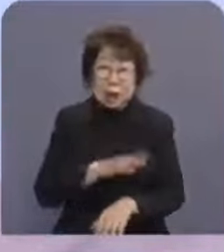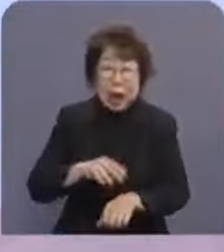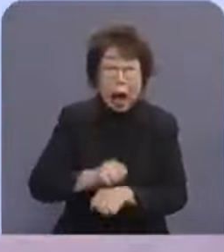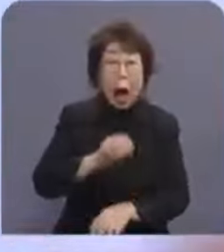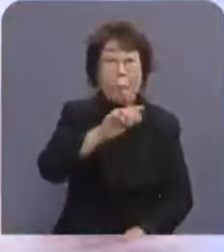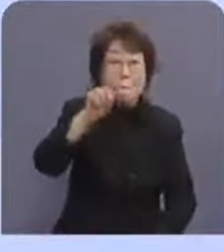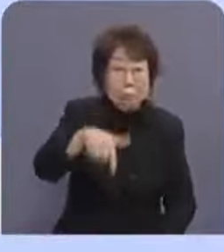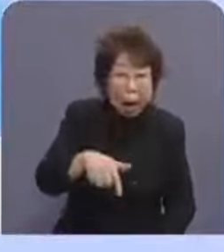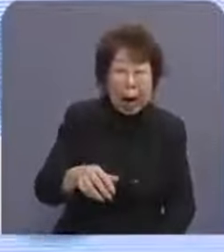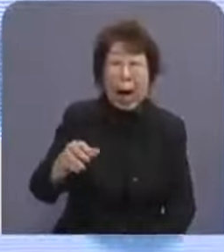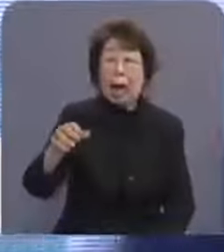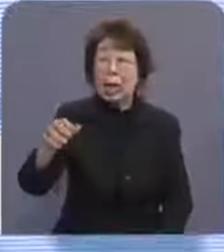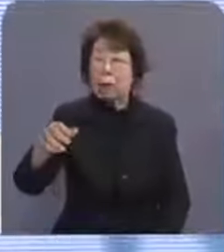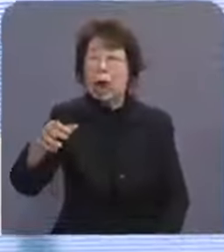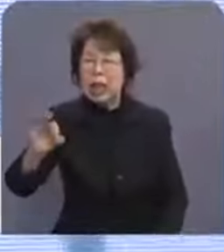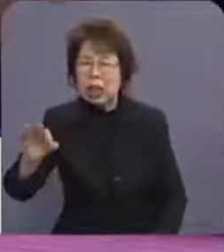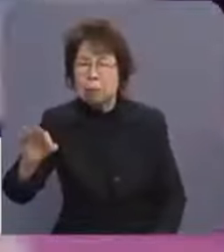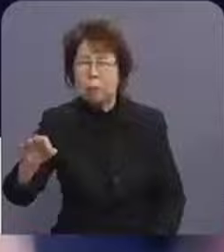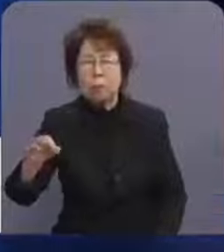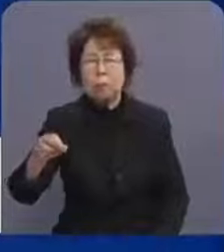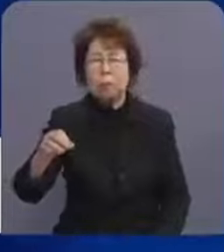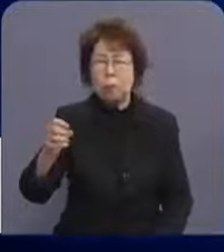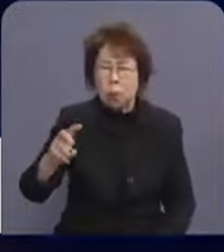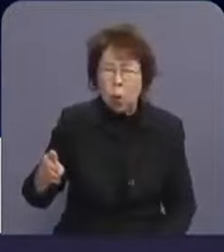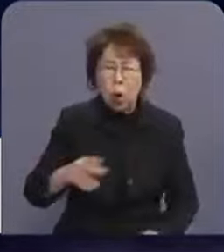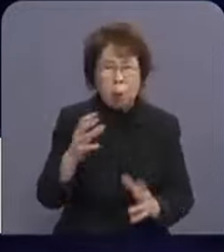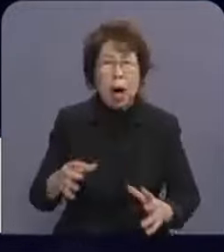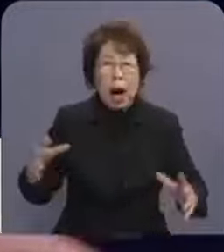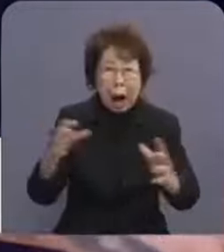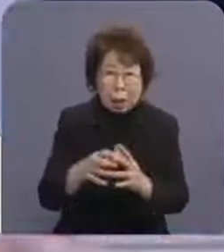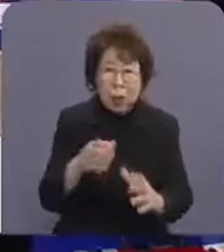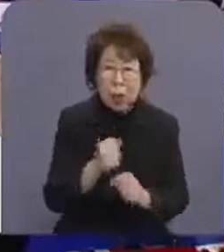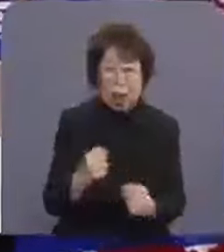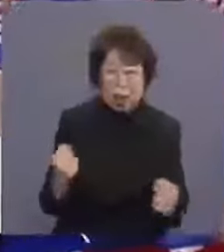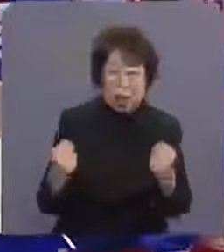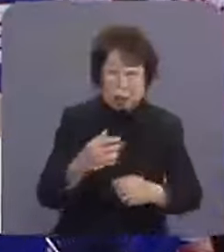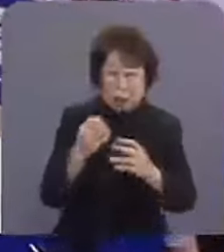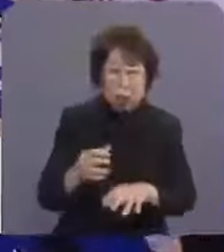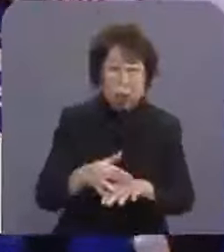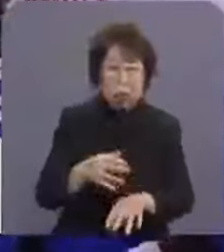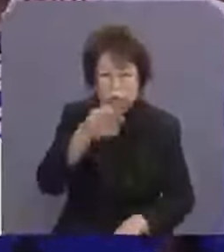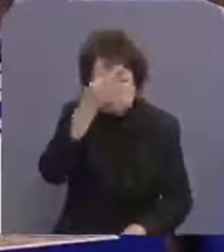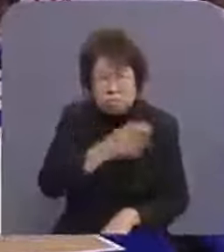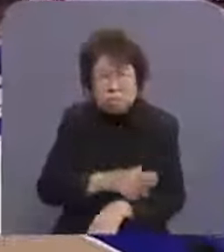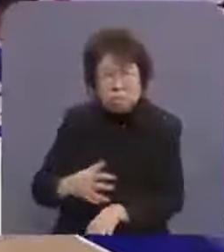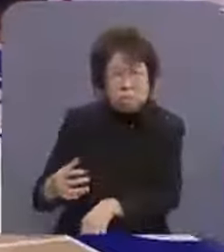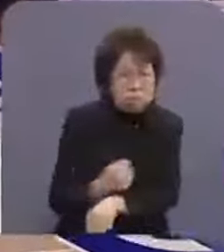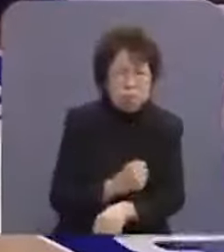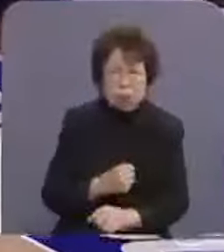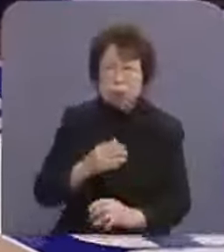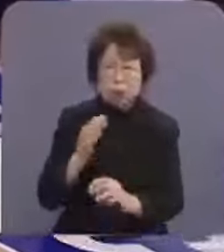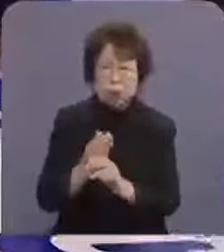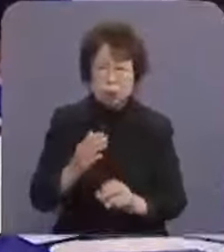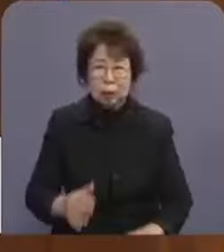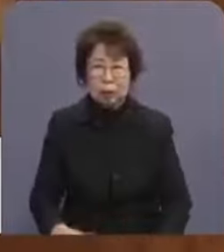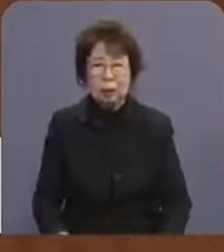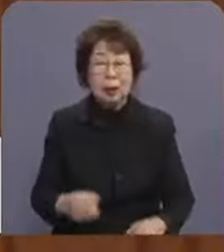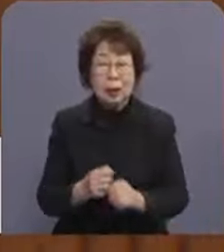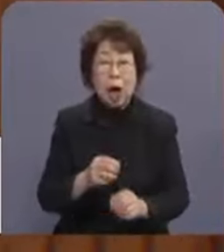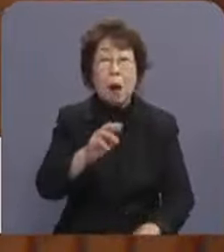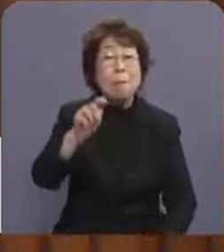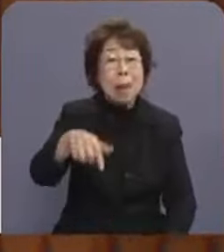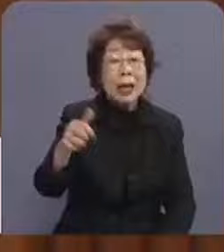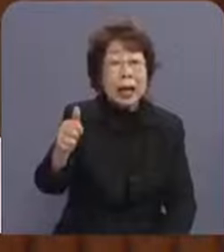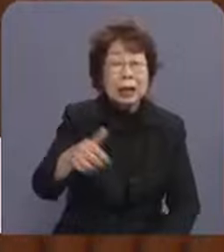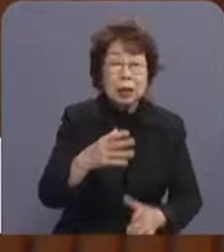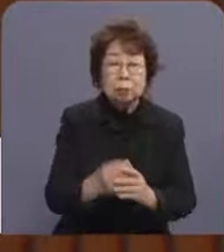박해진과 포워드 김소니아가 이번 시즌부터 합류하며 팀 전체의 경기력도 한층 올라갔습니다. 특히 박해진은